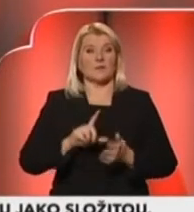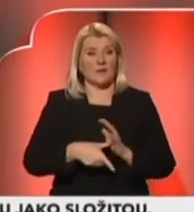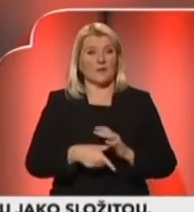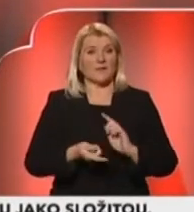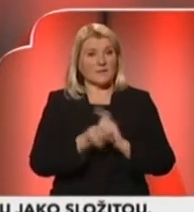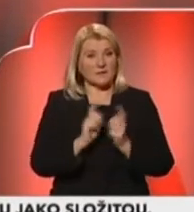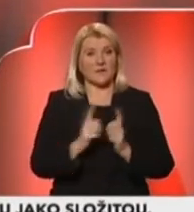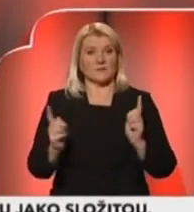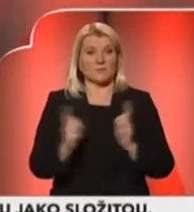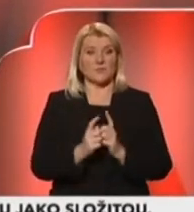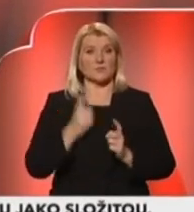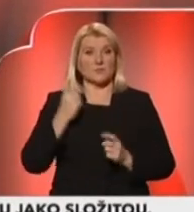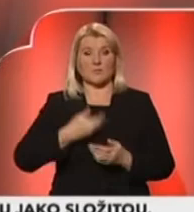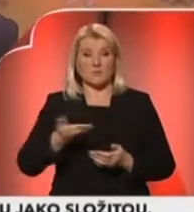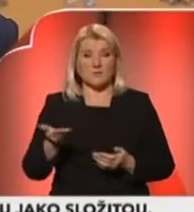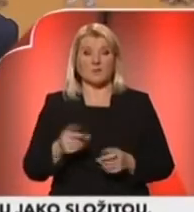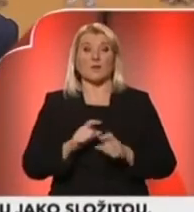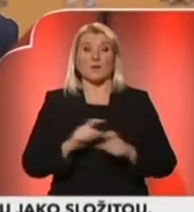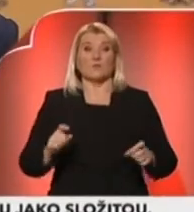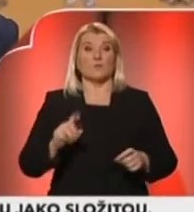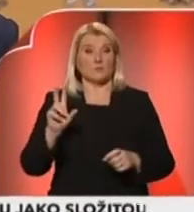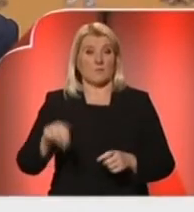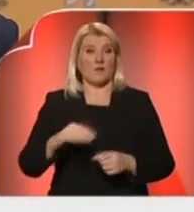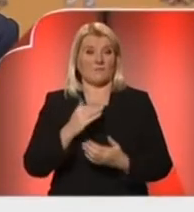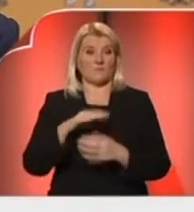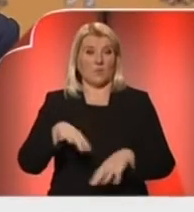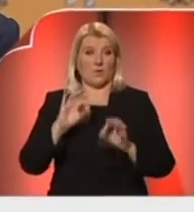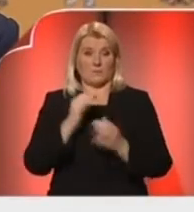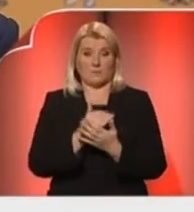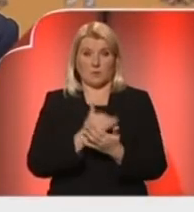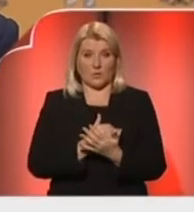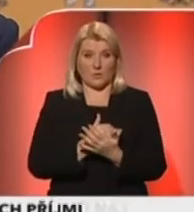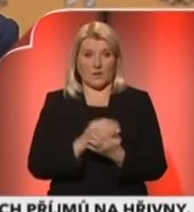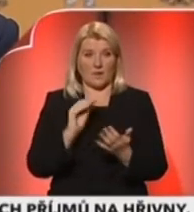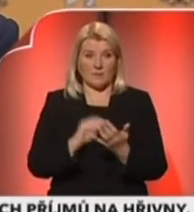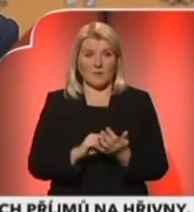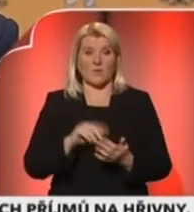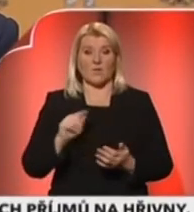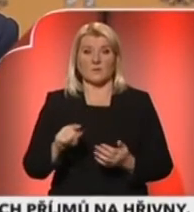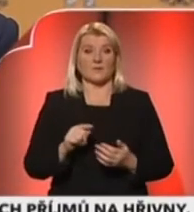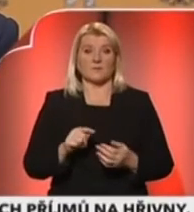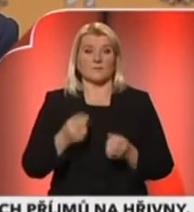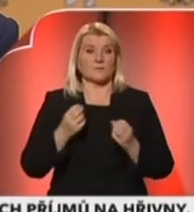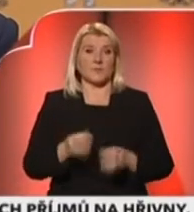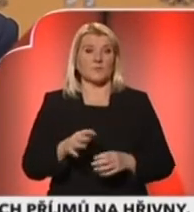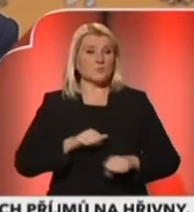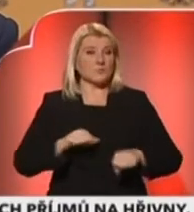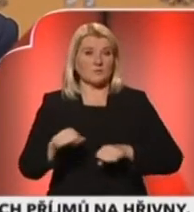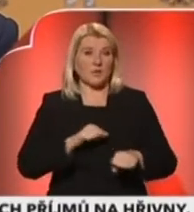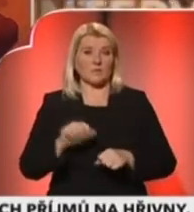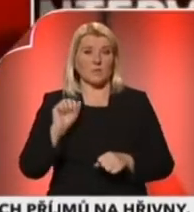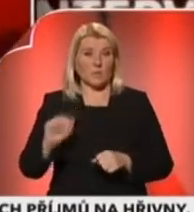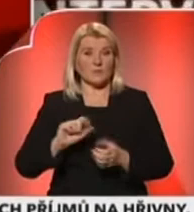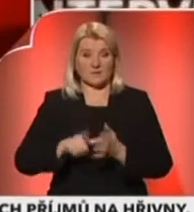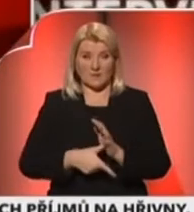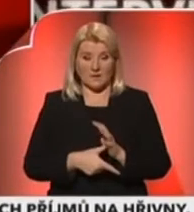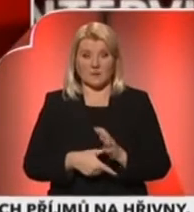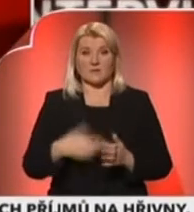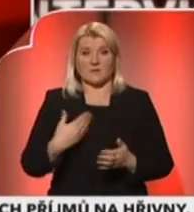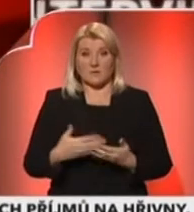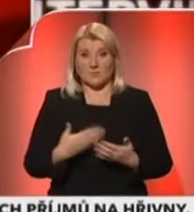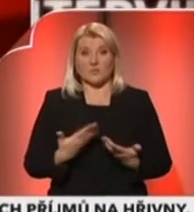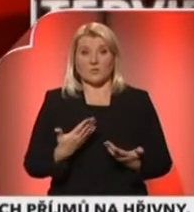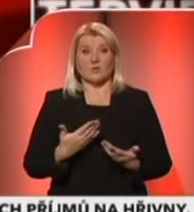sociální demokracií, protože když mají ve volebním programu, že neumožňují vládnout komunistům na kraji, tak prostě